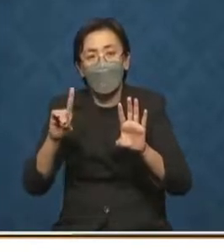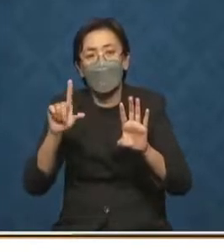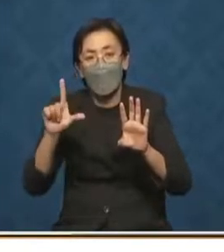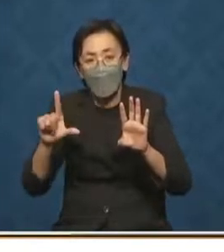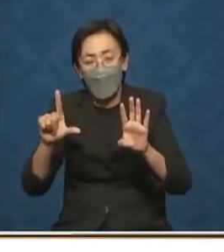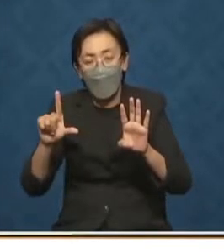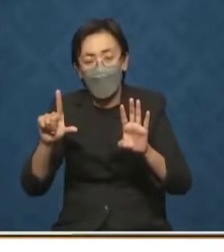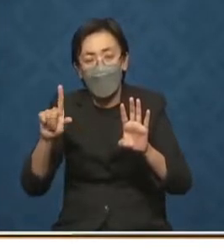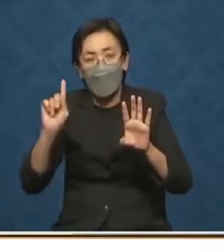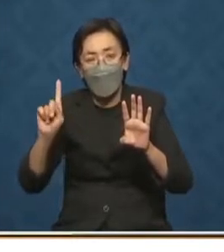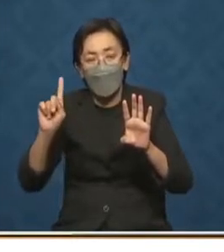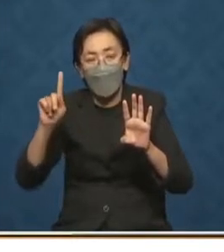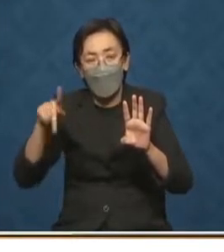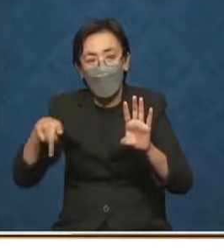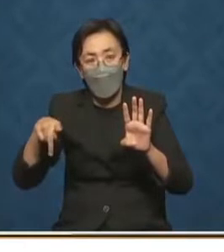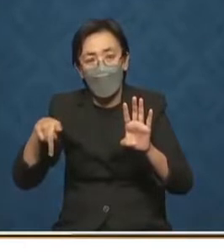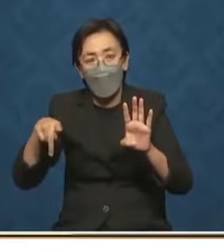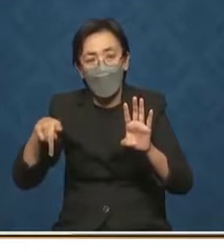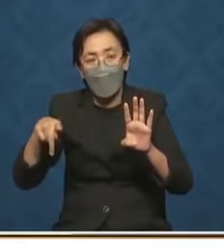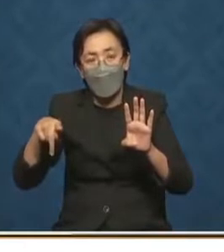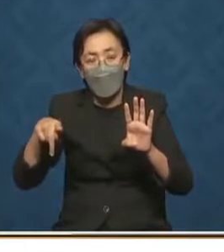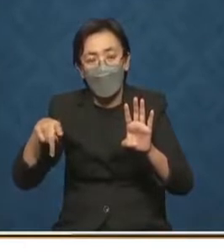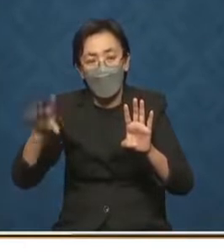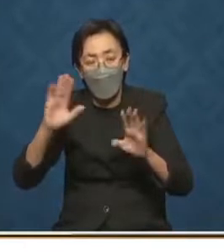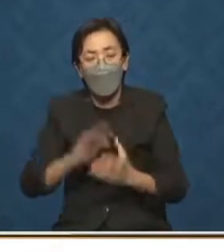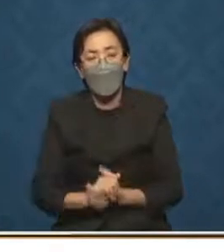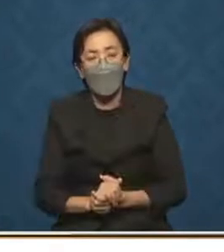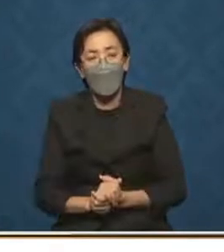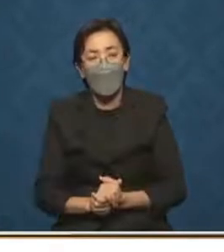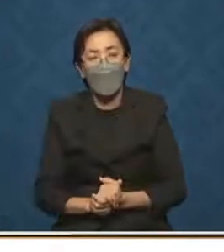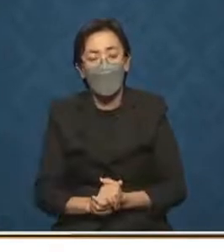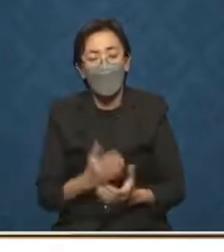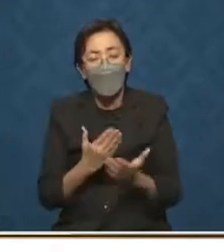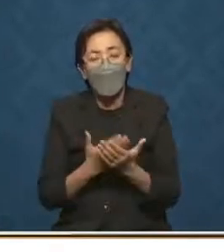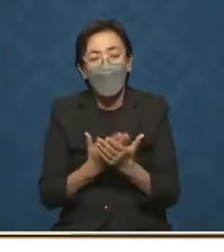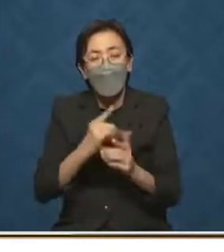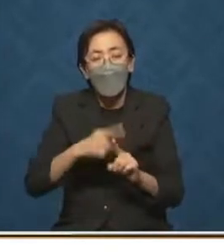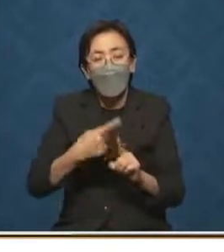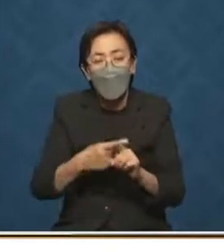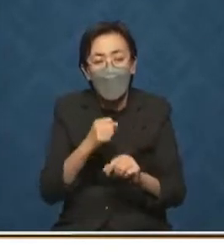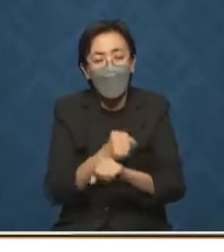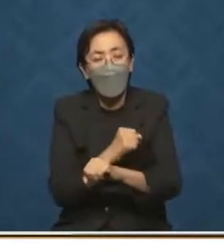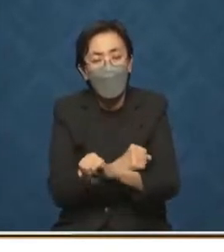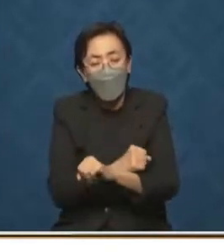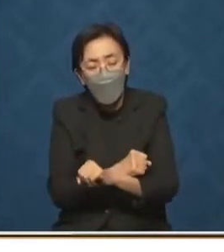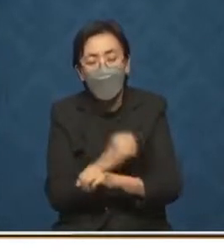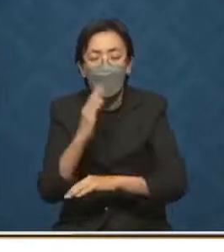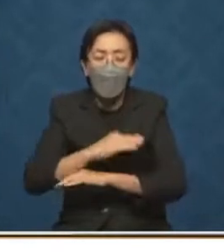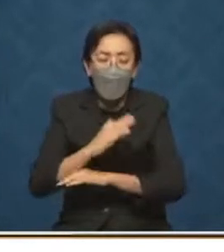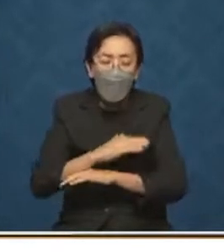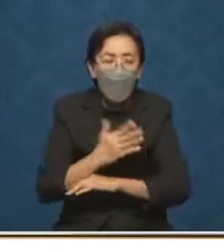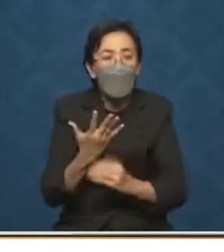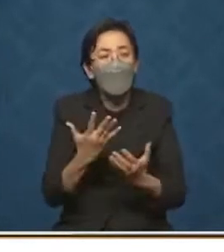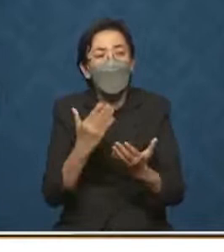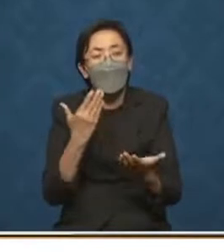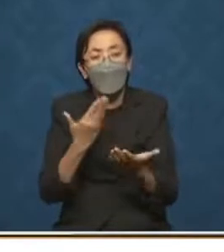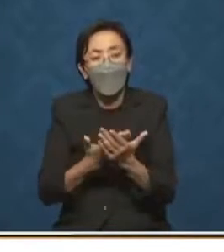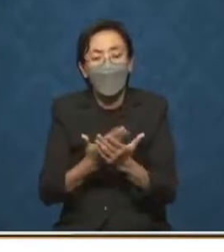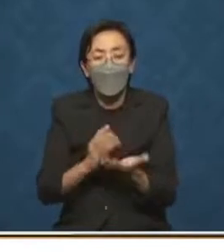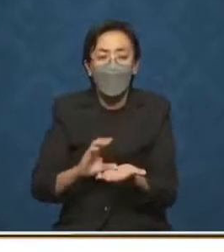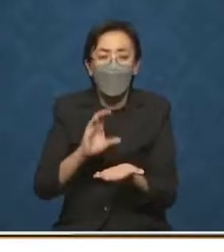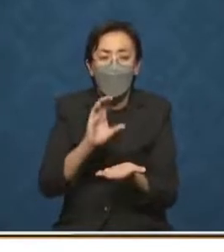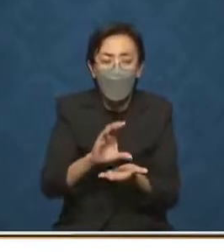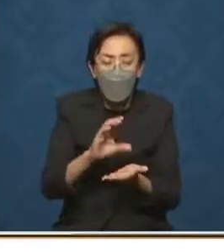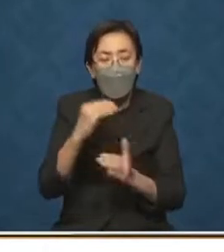1,000 นะครับเสร็โดยแกเปนรายจายประจำประเภทเงิเดือน ค่ต่อแนและสิงพิมพ์และเป็งบลงทุน